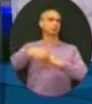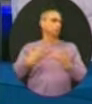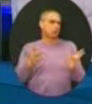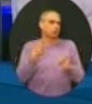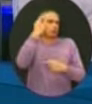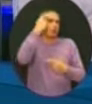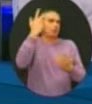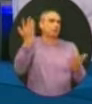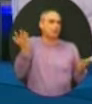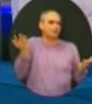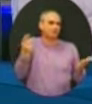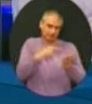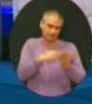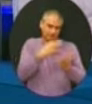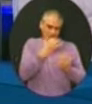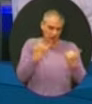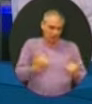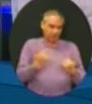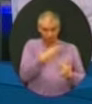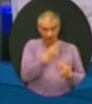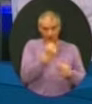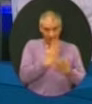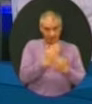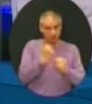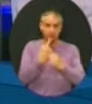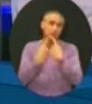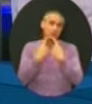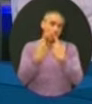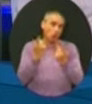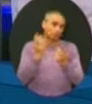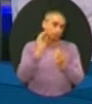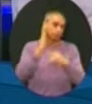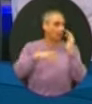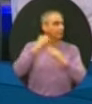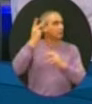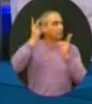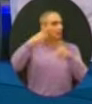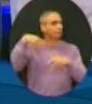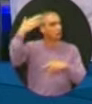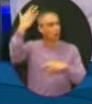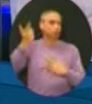יכול לדעת. ולכן אני שואל אותך עכשיו, האם אתה מקיים דיאלוג אולי, כדי לבנות את האופציה